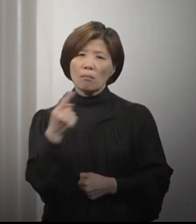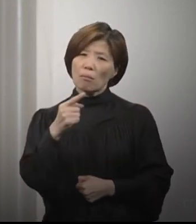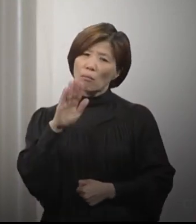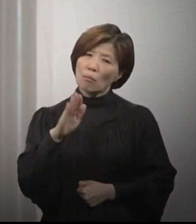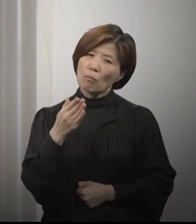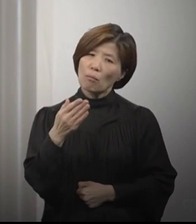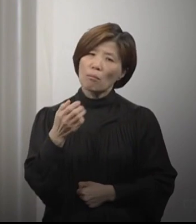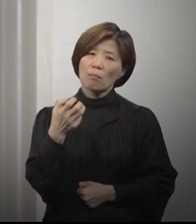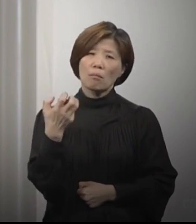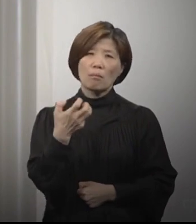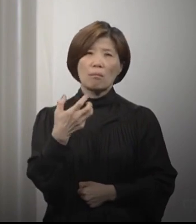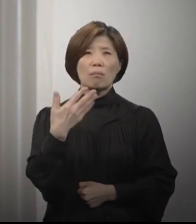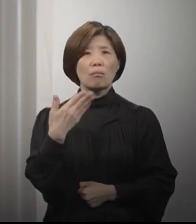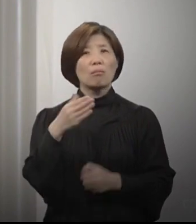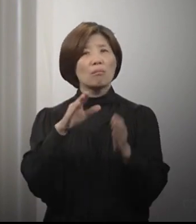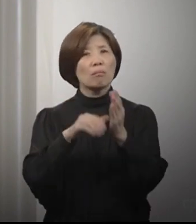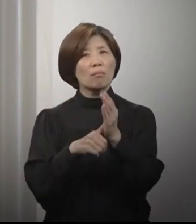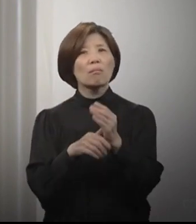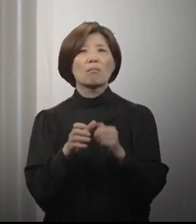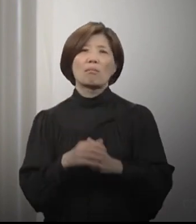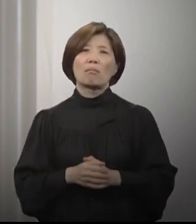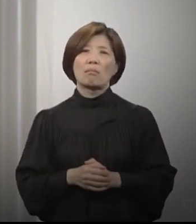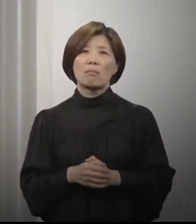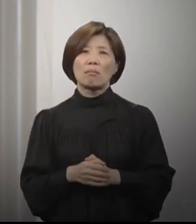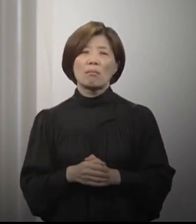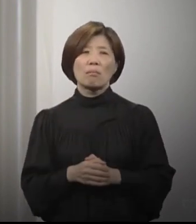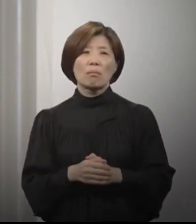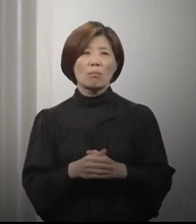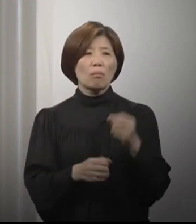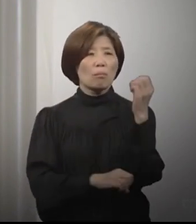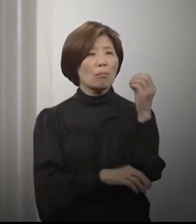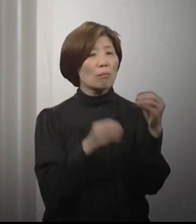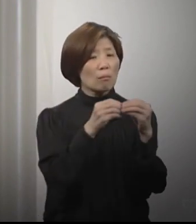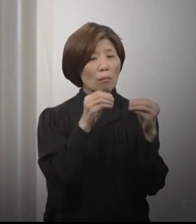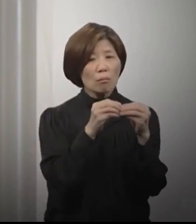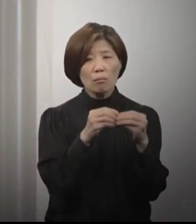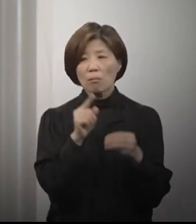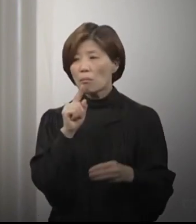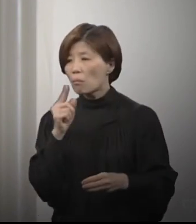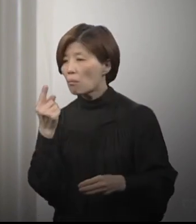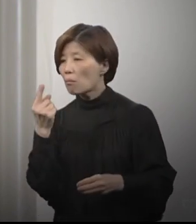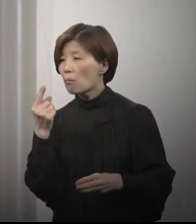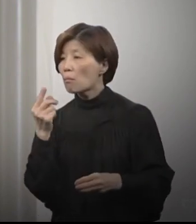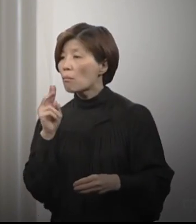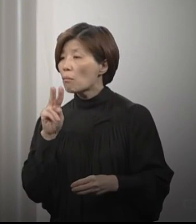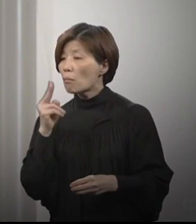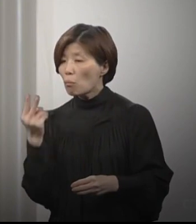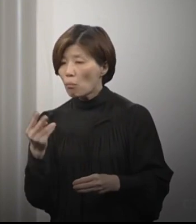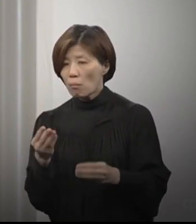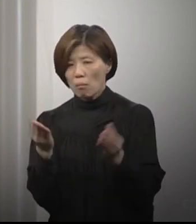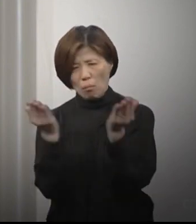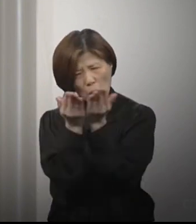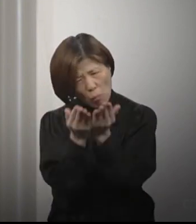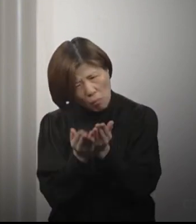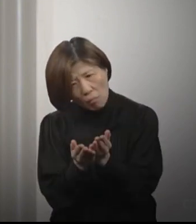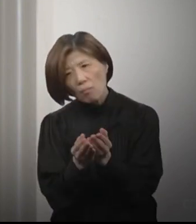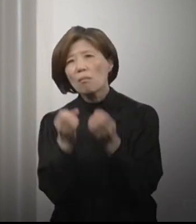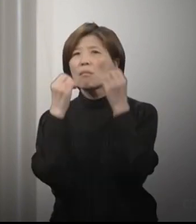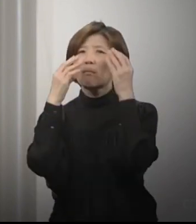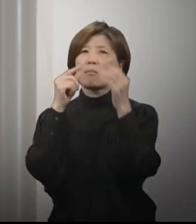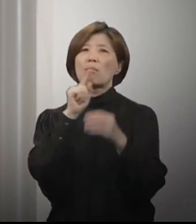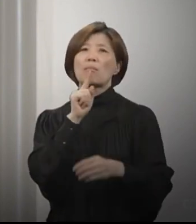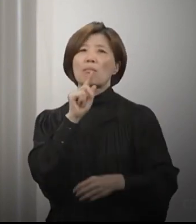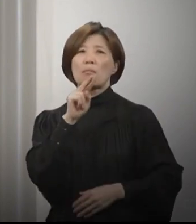그래서 1989년부터 원문의 뜻을 충실히 담은 번역본을 만들자는 주교회의 결정이